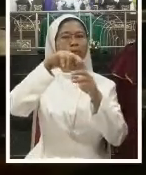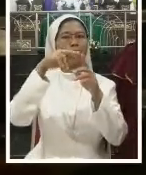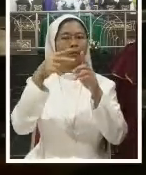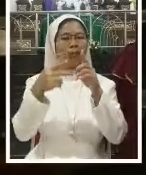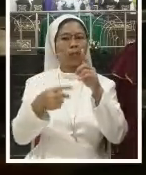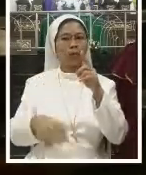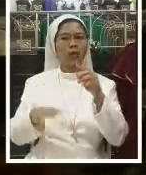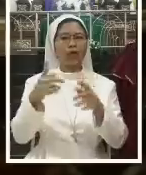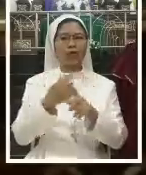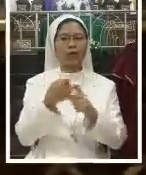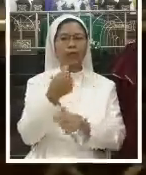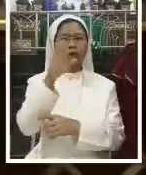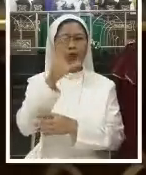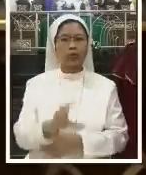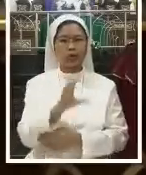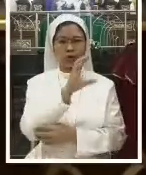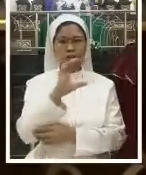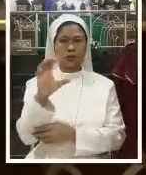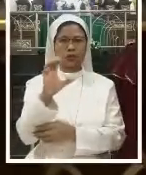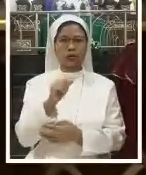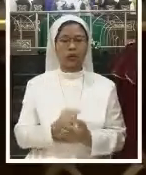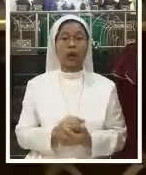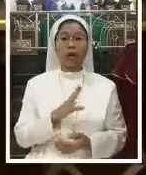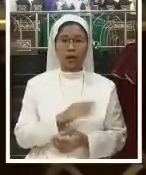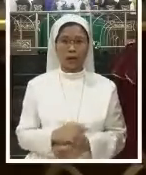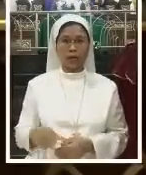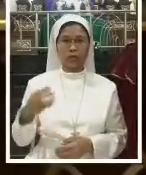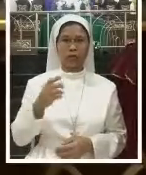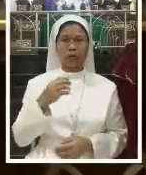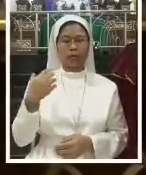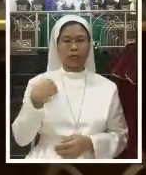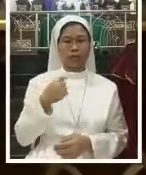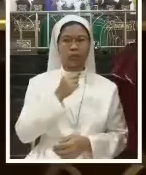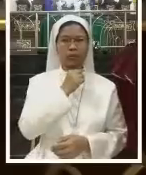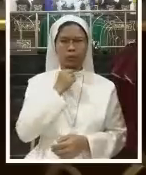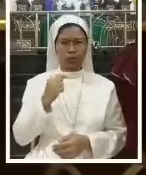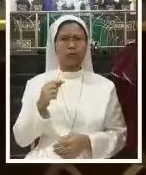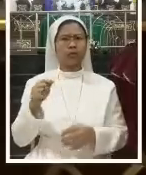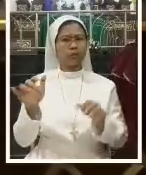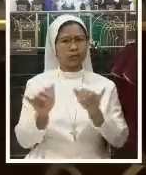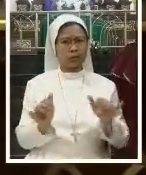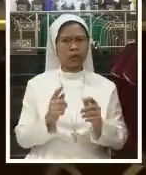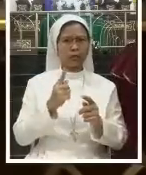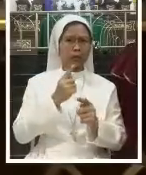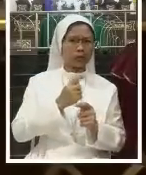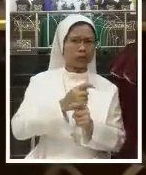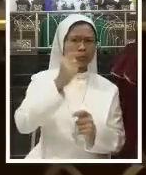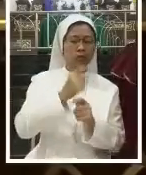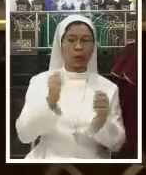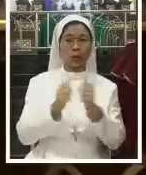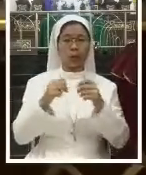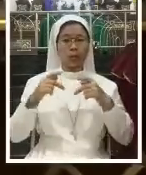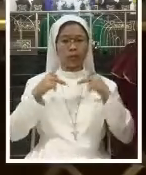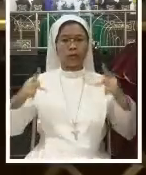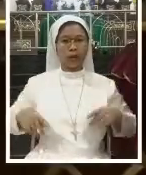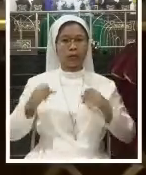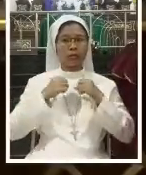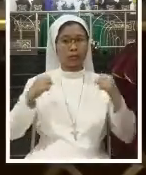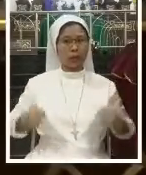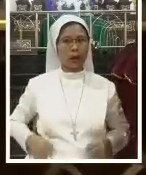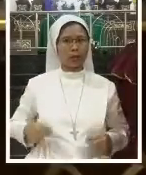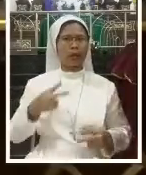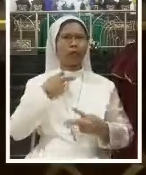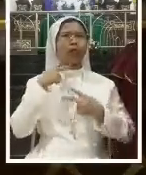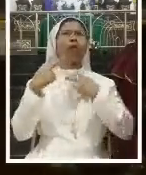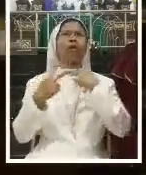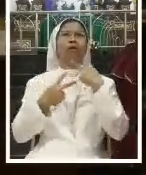krus. Siring man ang mga puunapadi, nagkakalwag kaiba kan mga eskriba, asin kan mga gurang,